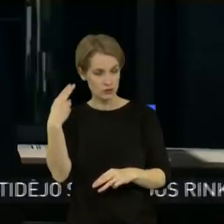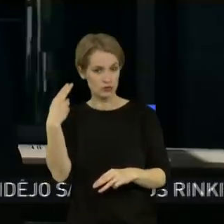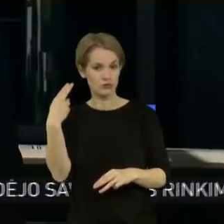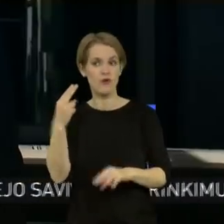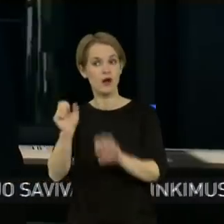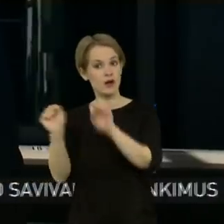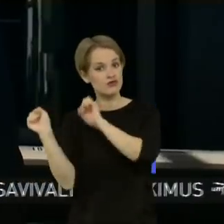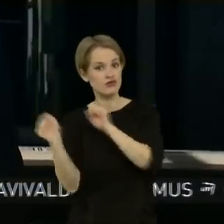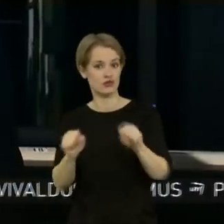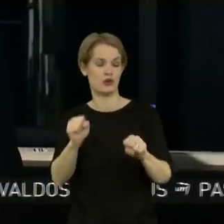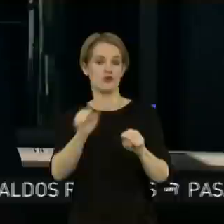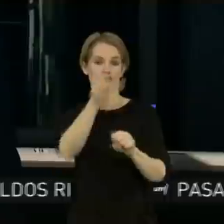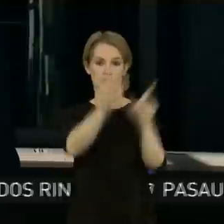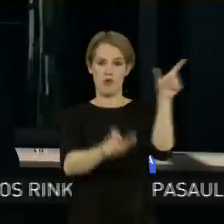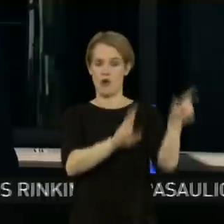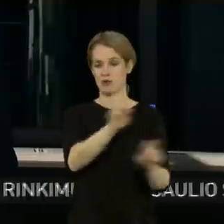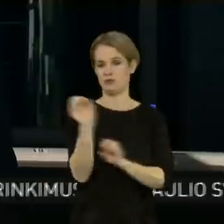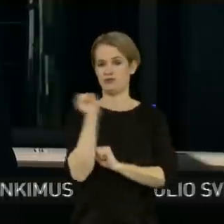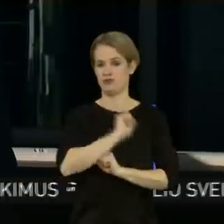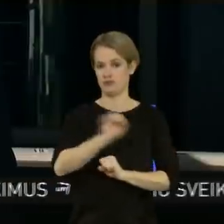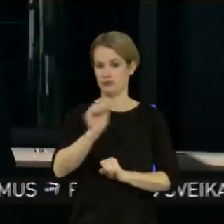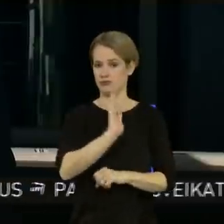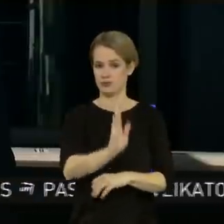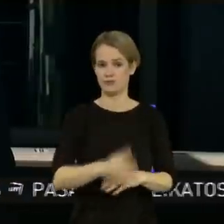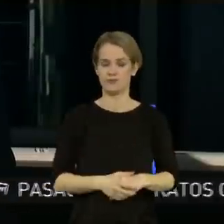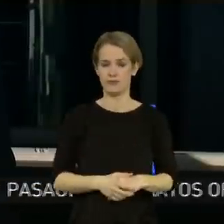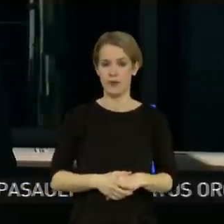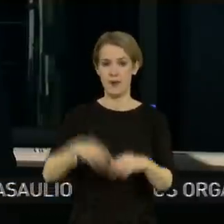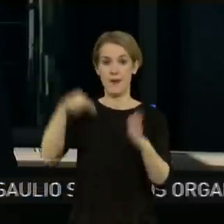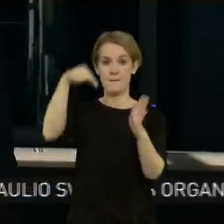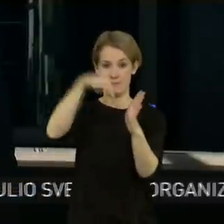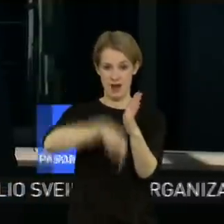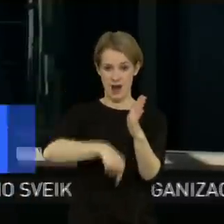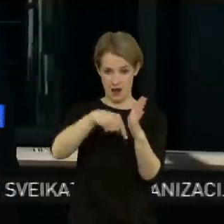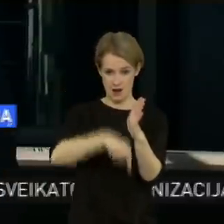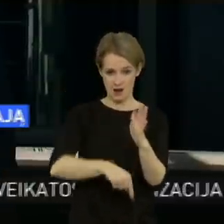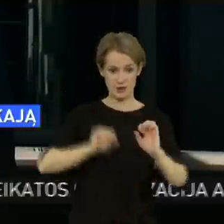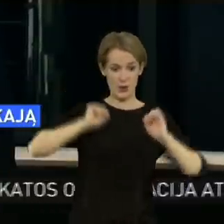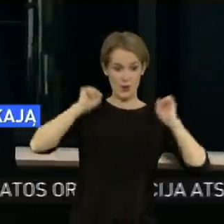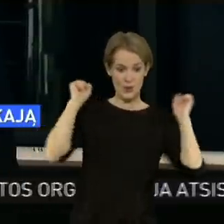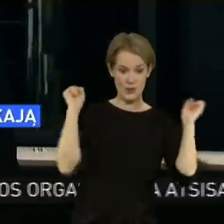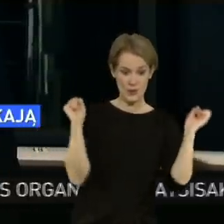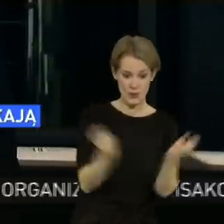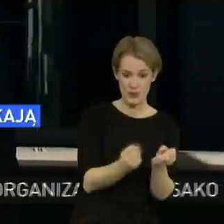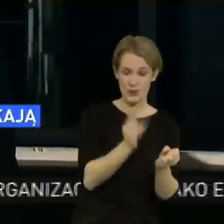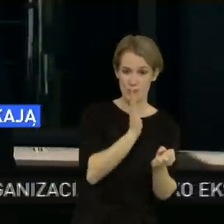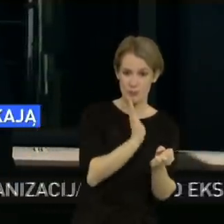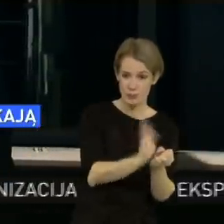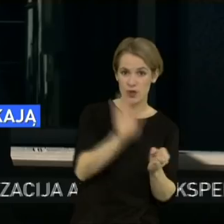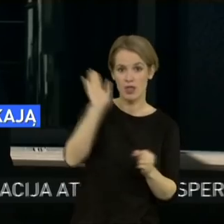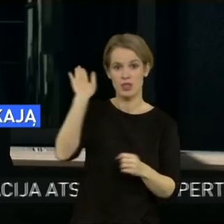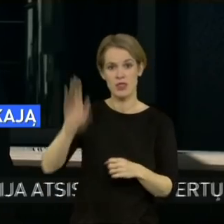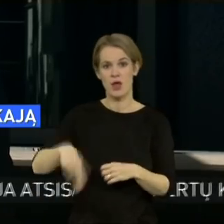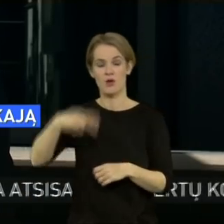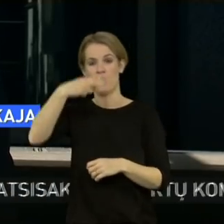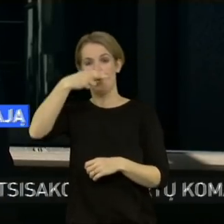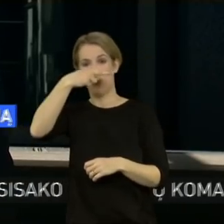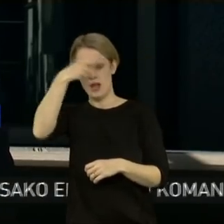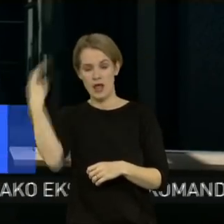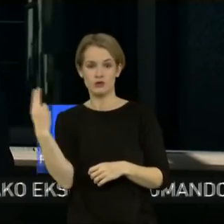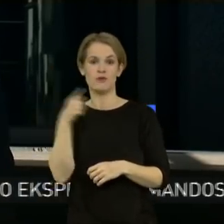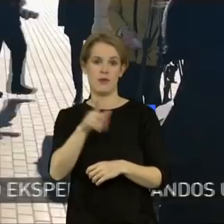laisvę. Greičiau pragaras užšals, negu Lietuva svarstys šį Lukašenkos ir jo parankinių